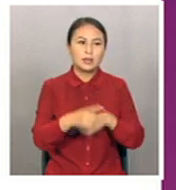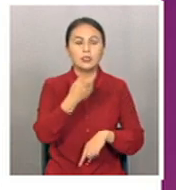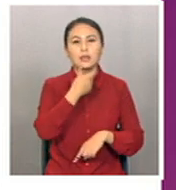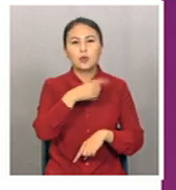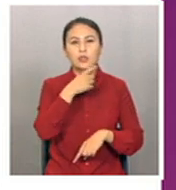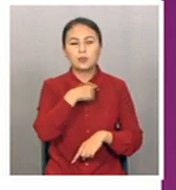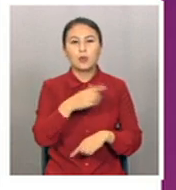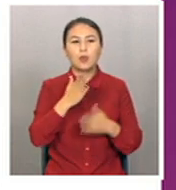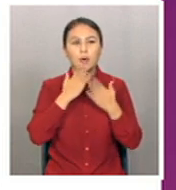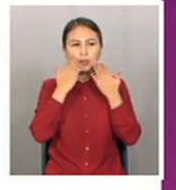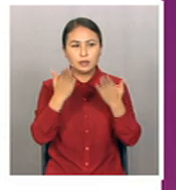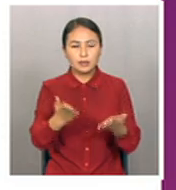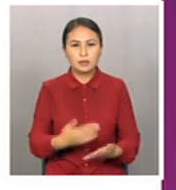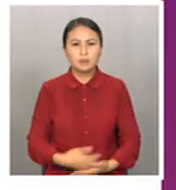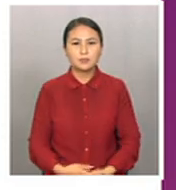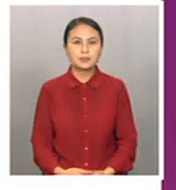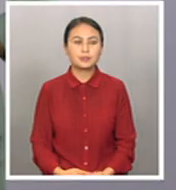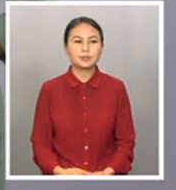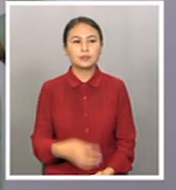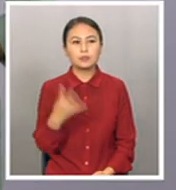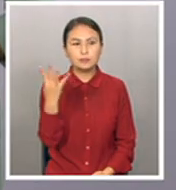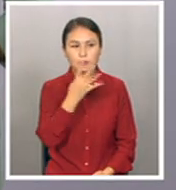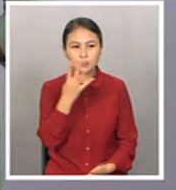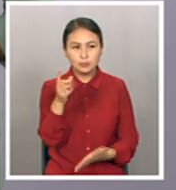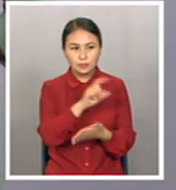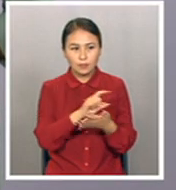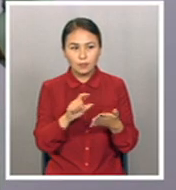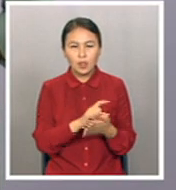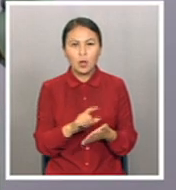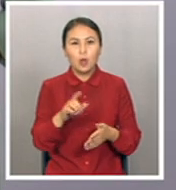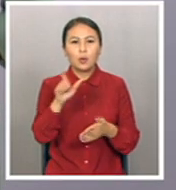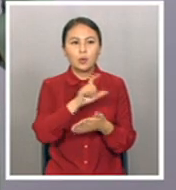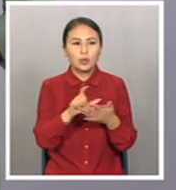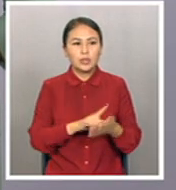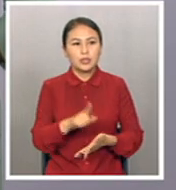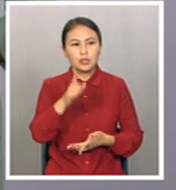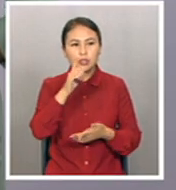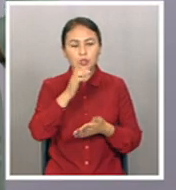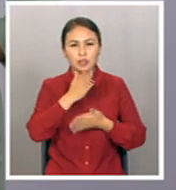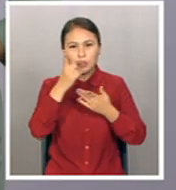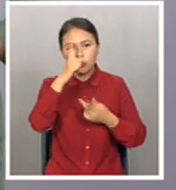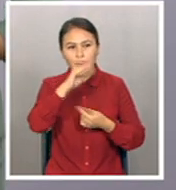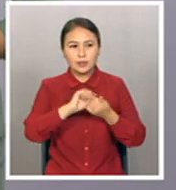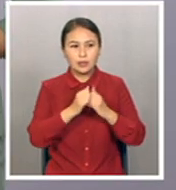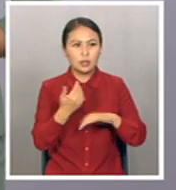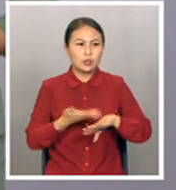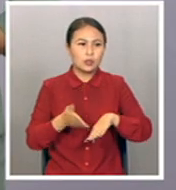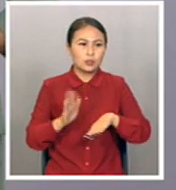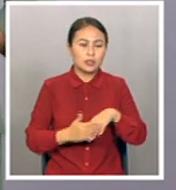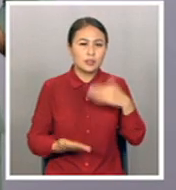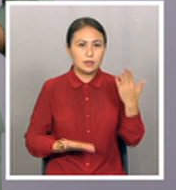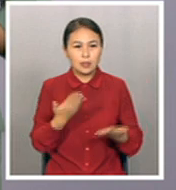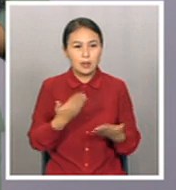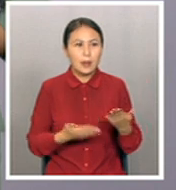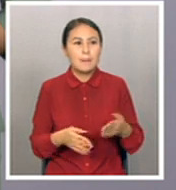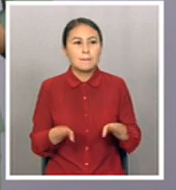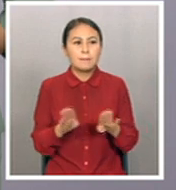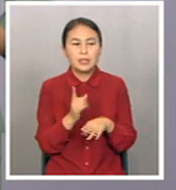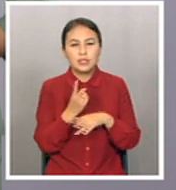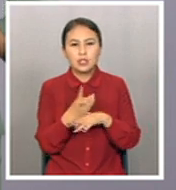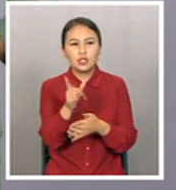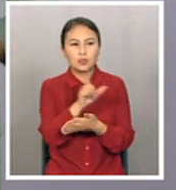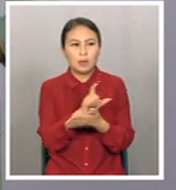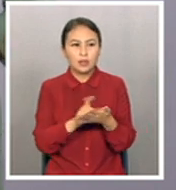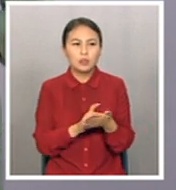Қайтара дауыстап оқыңыз. Төртінші қадам. Өлең жаттау қиынға түсіп жатса,